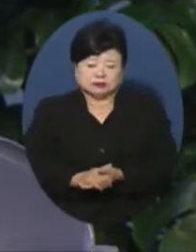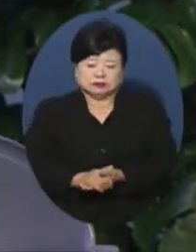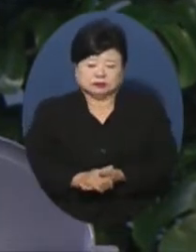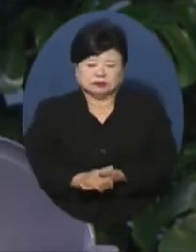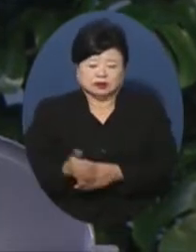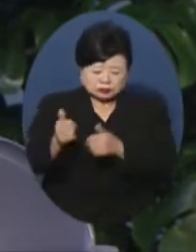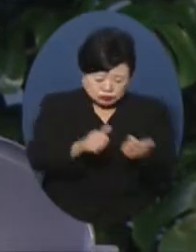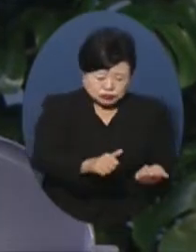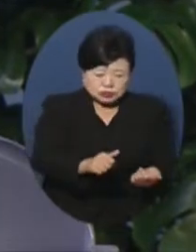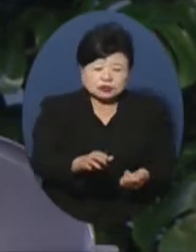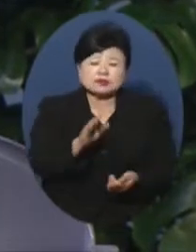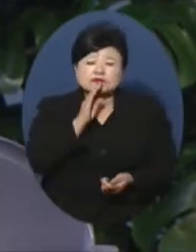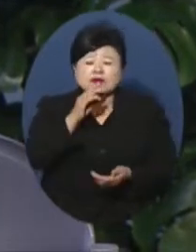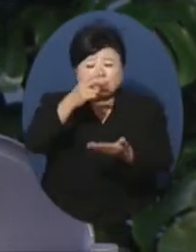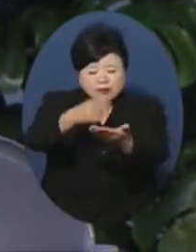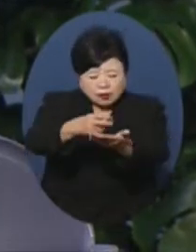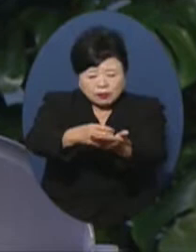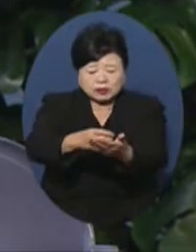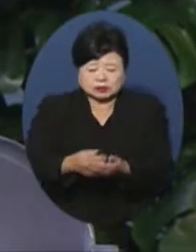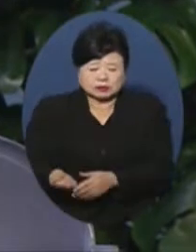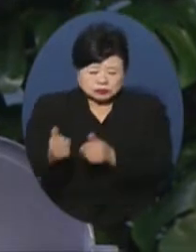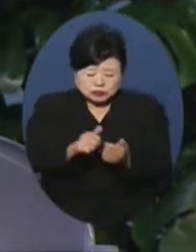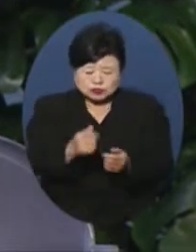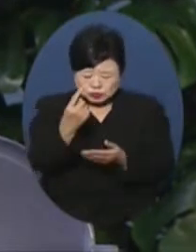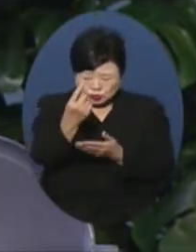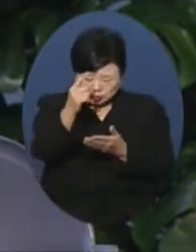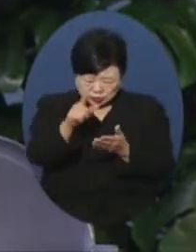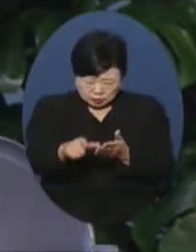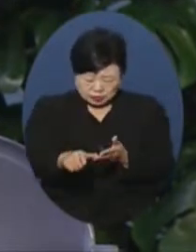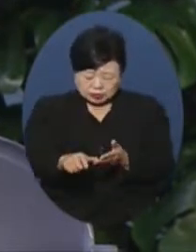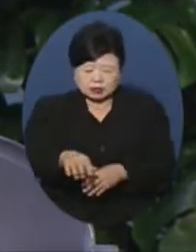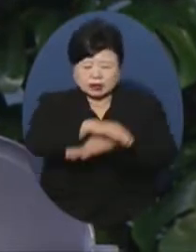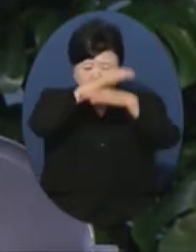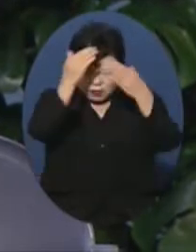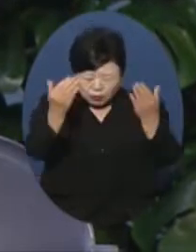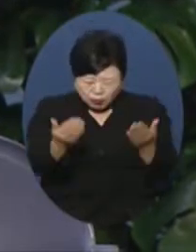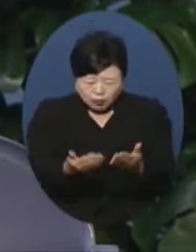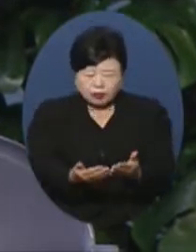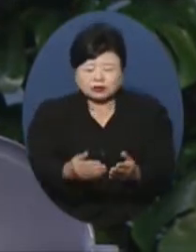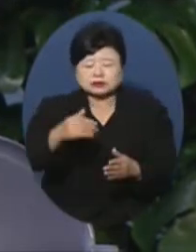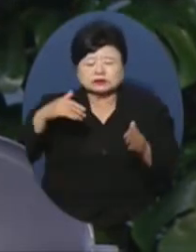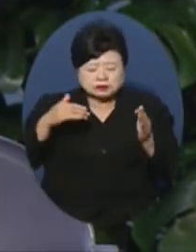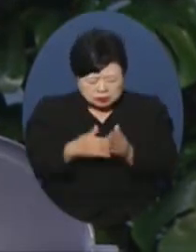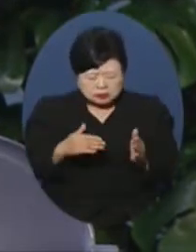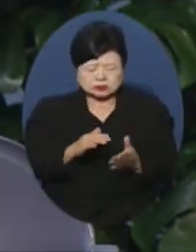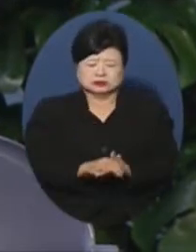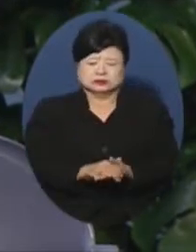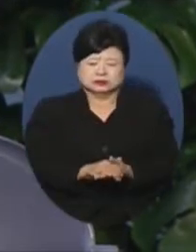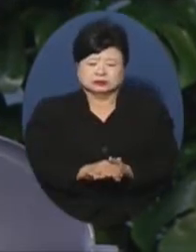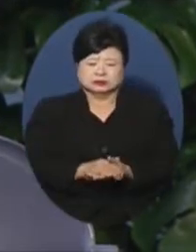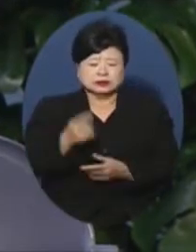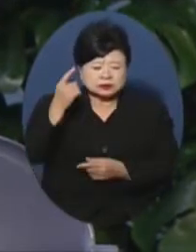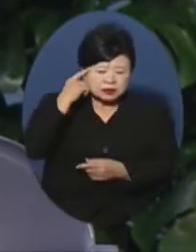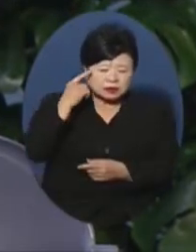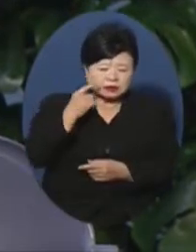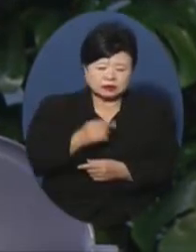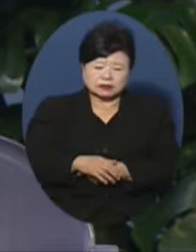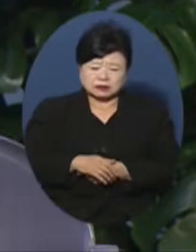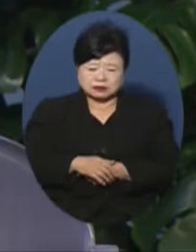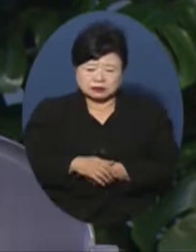태어나 죽는 것은 정한이지요. 죽음이 다가오면 모든 것이 끝장납니다.